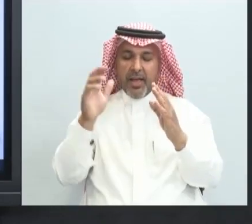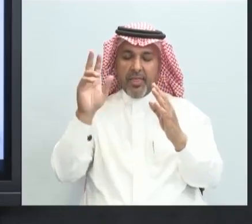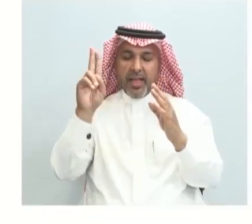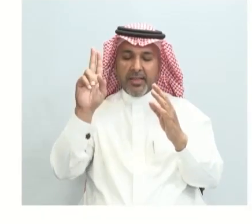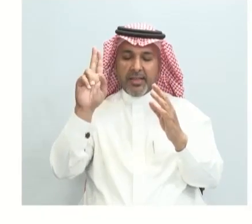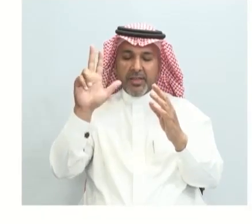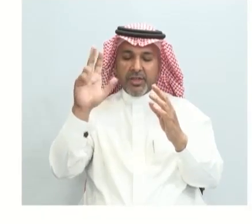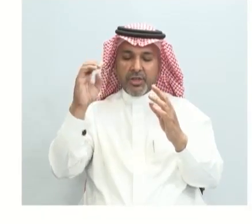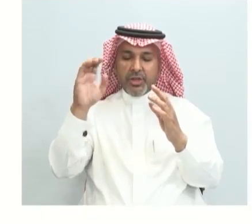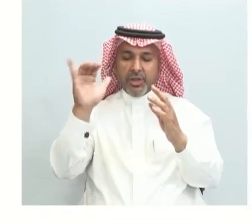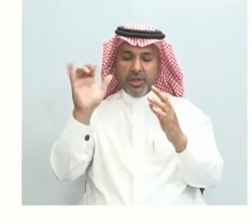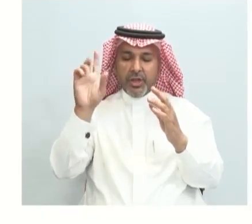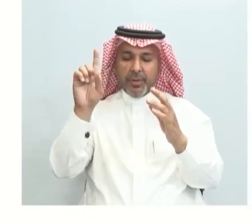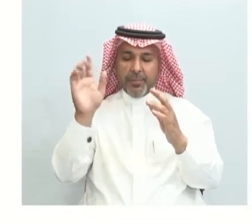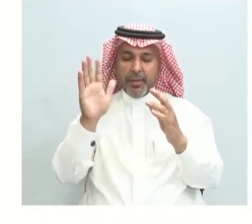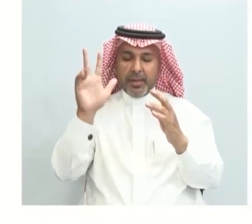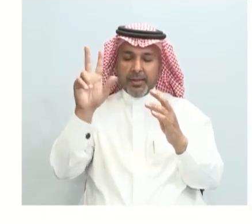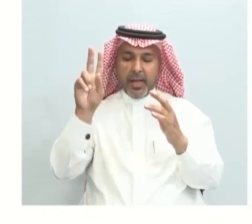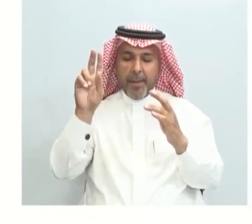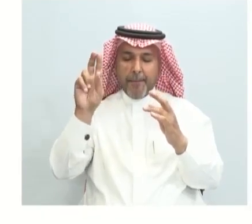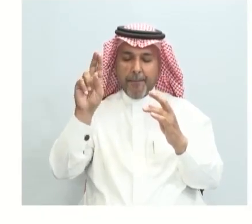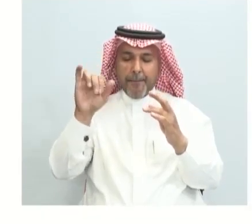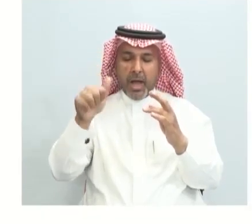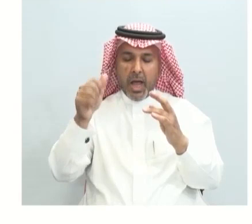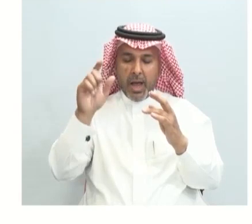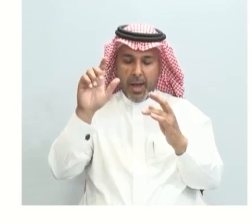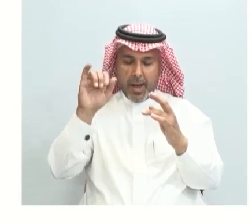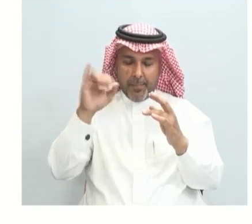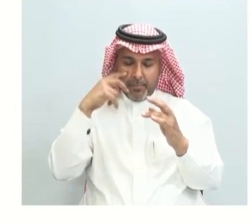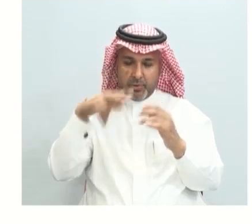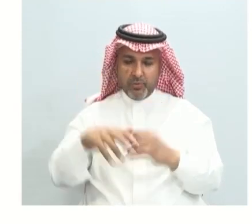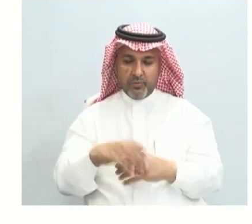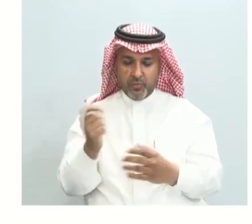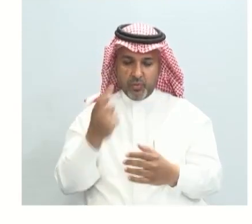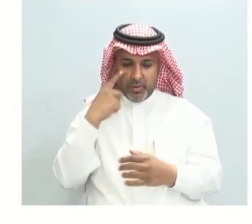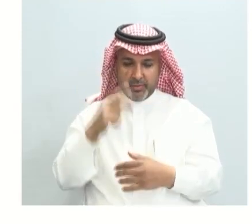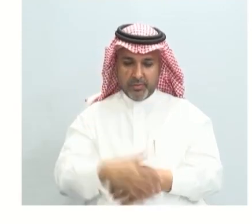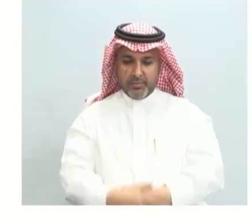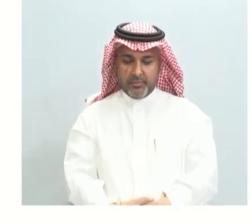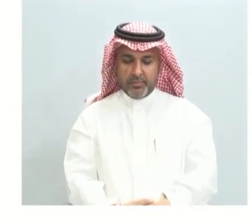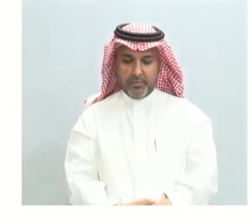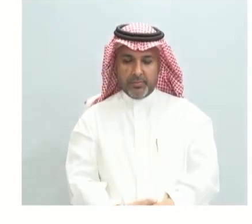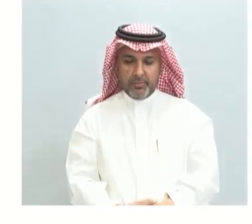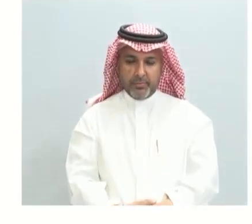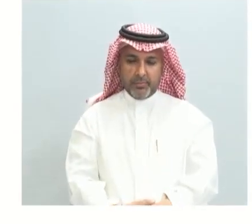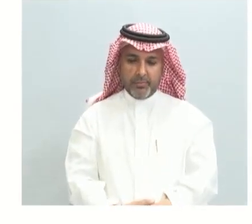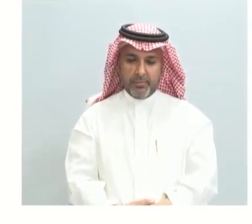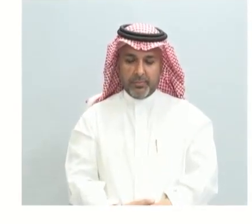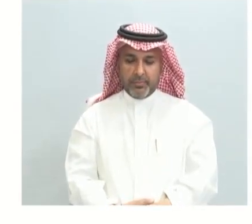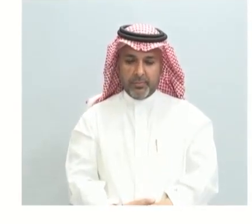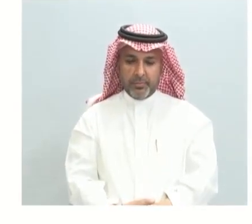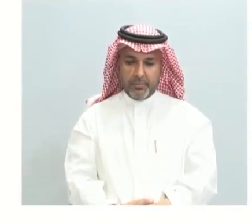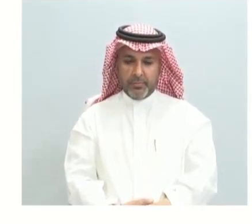القادم ناخذ الان مثال من اسئله تاكد بنفس الطريقه نبغى نحل مع بعض هذا المثال فنقول